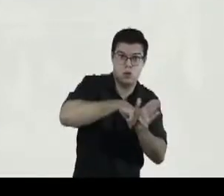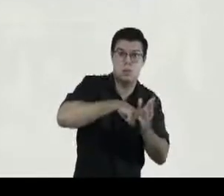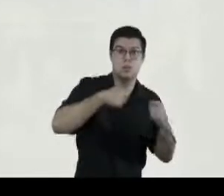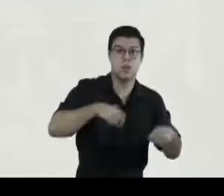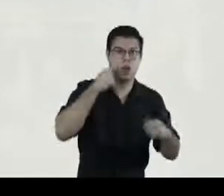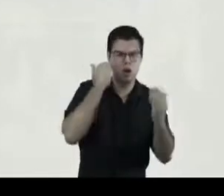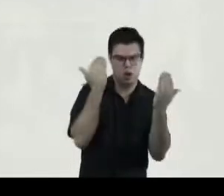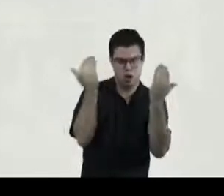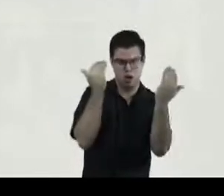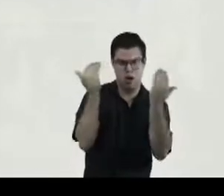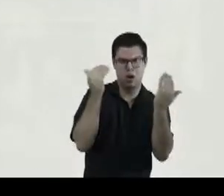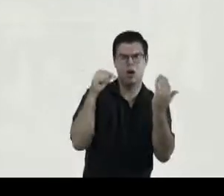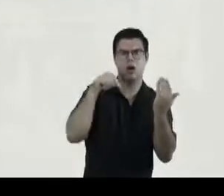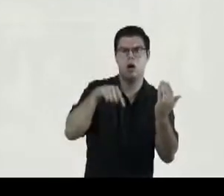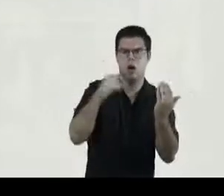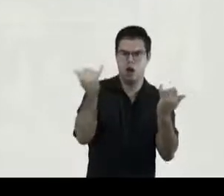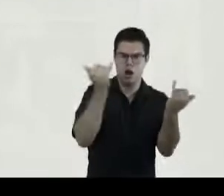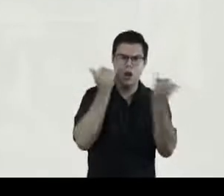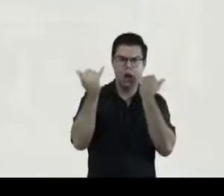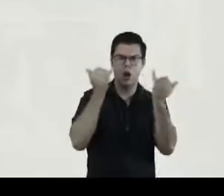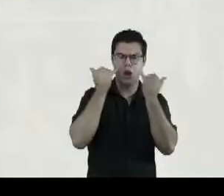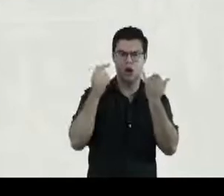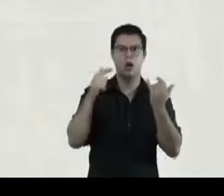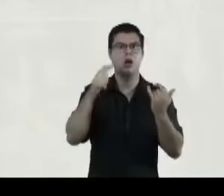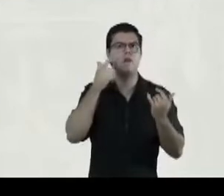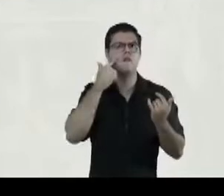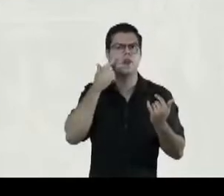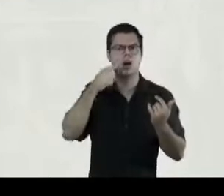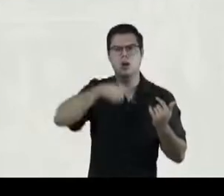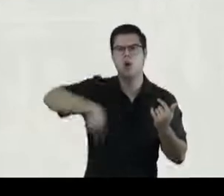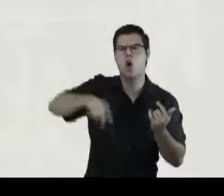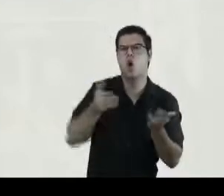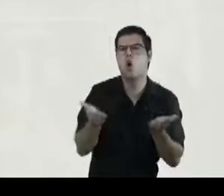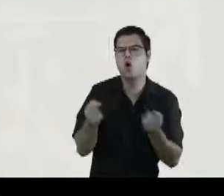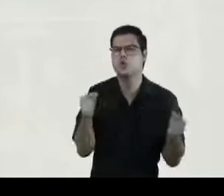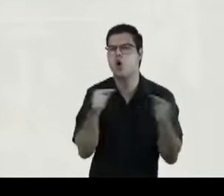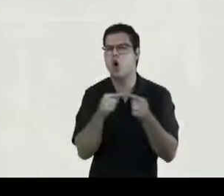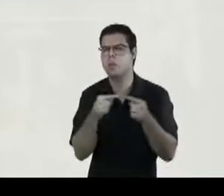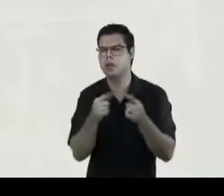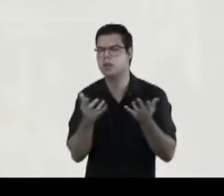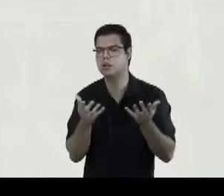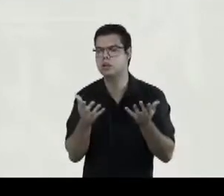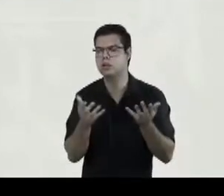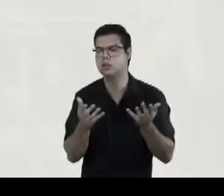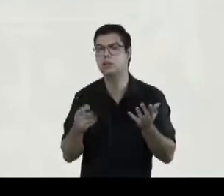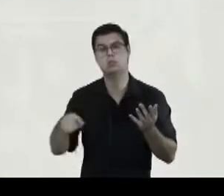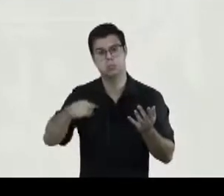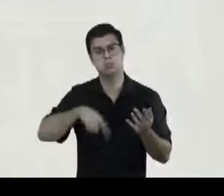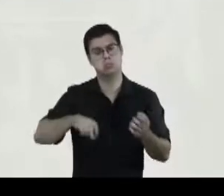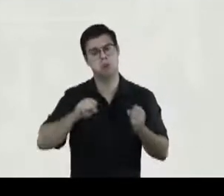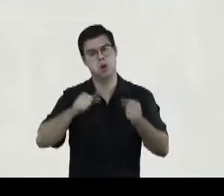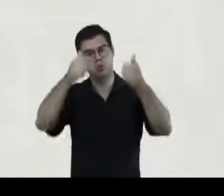Alors, où est-ce qu'on en est aujourd'hui? Aujourd'hui, on peut dire qu'on a une meilleure visibilité,